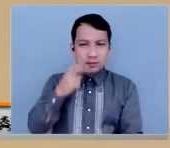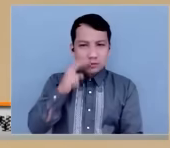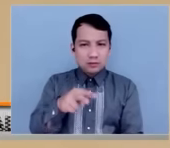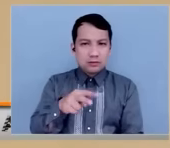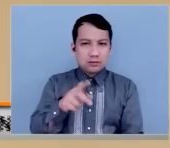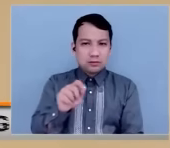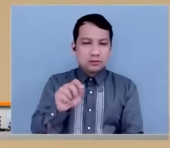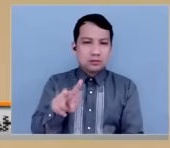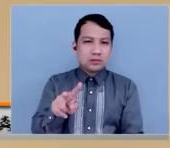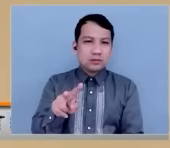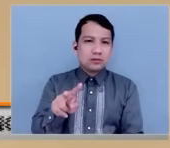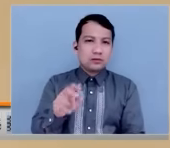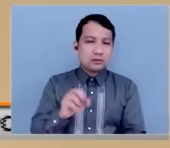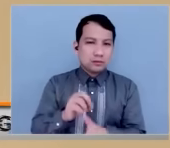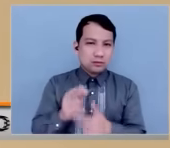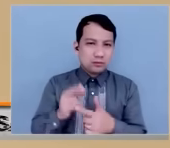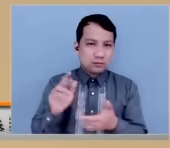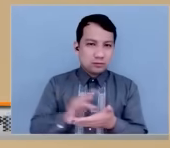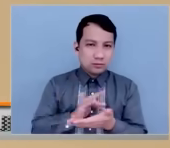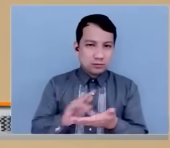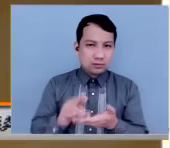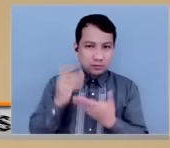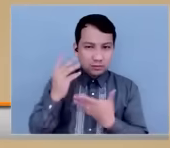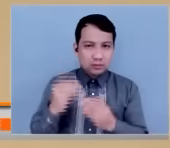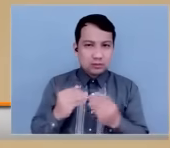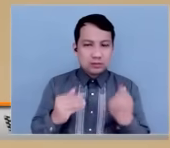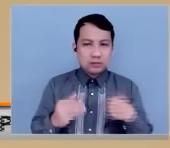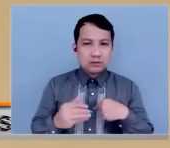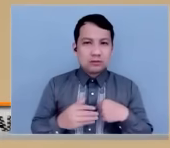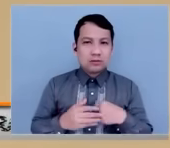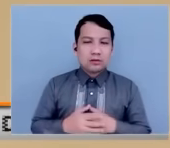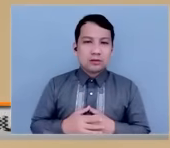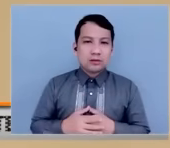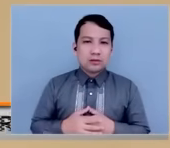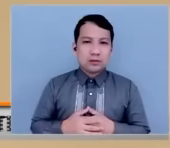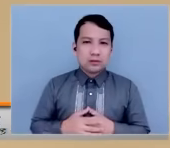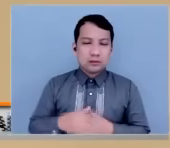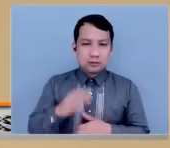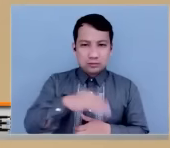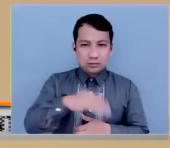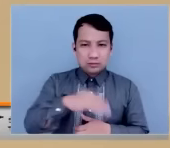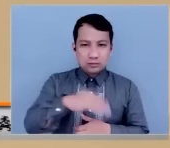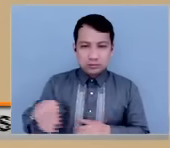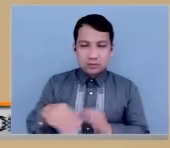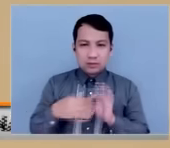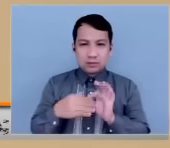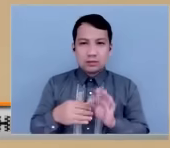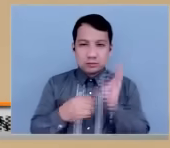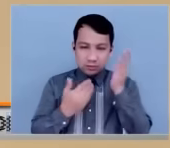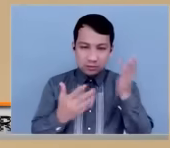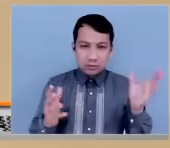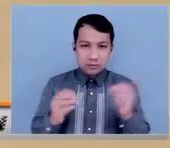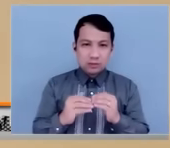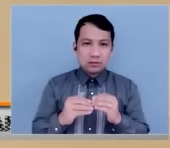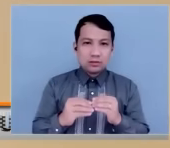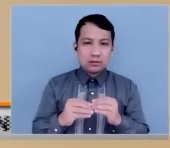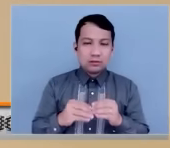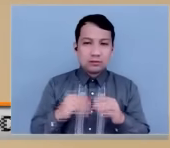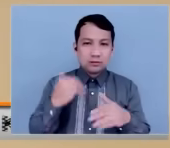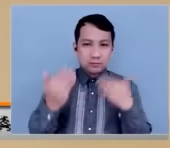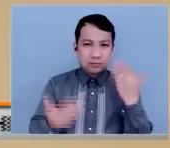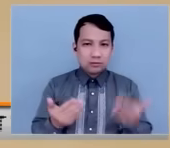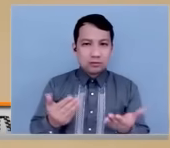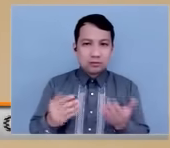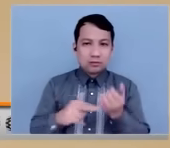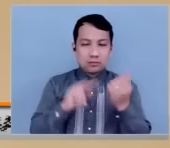tv o kahit sa anong gadget ang presidente nasa Bohol daw ngayon si VP sar para makiramay sa pagpo ng Vice governor ng